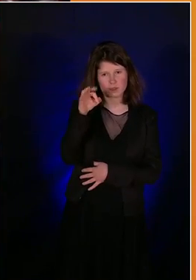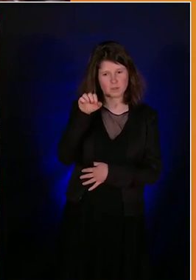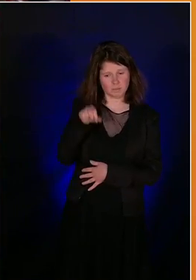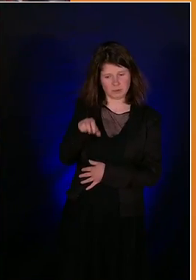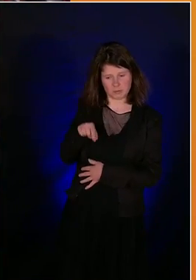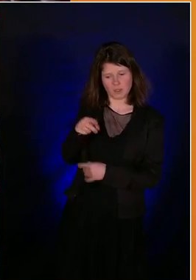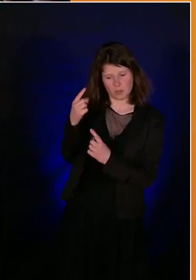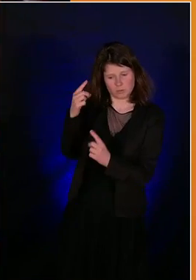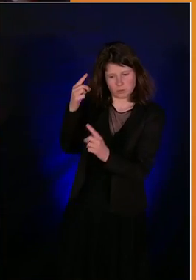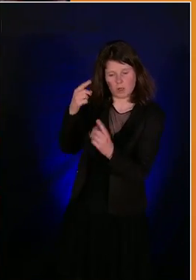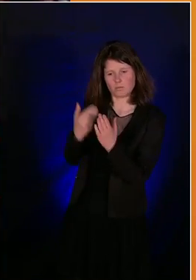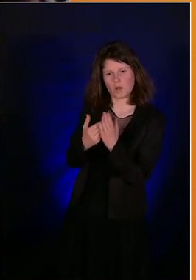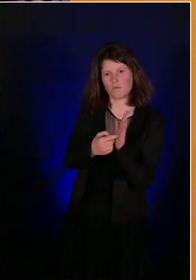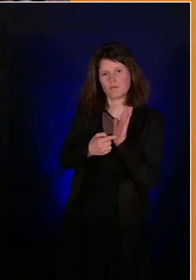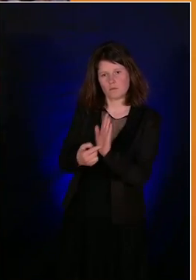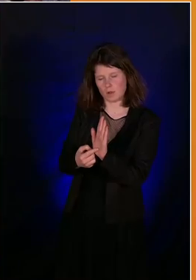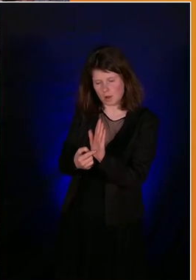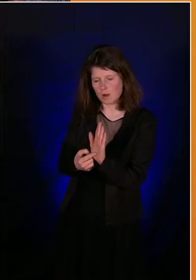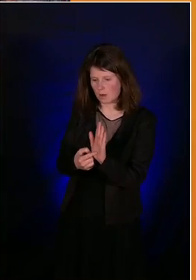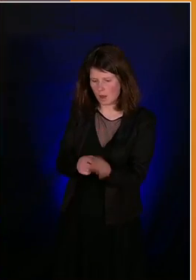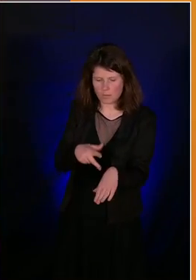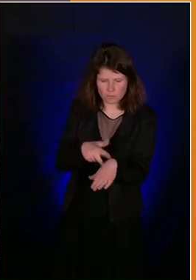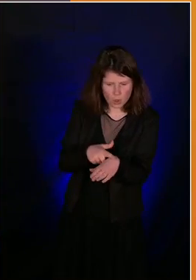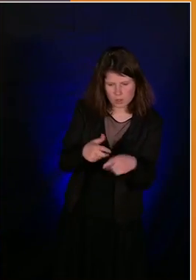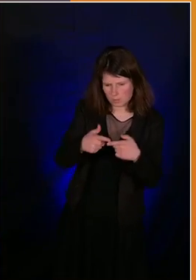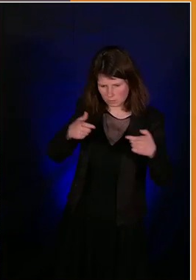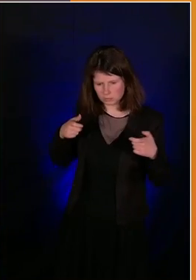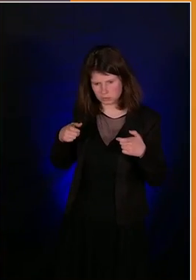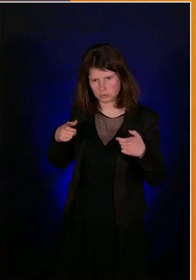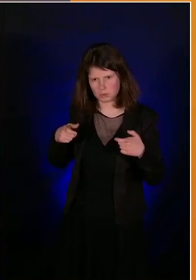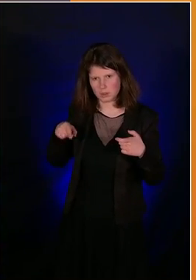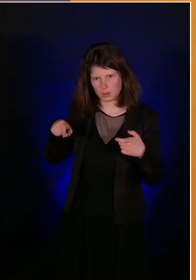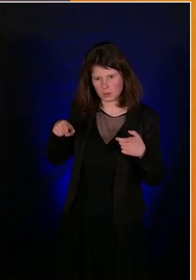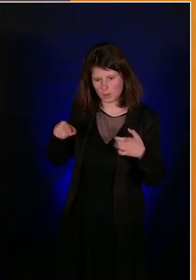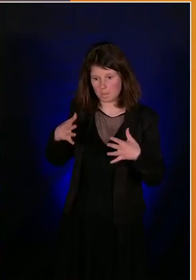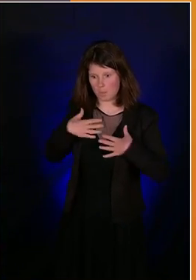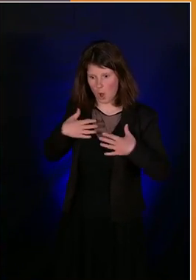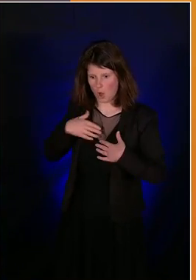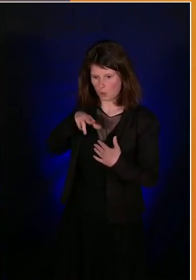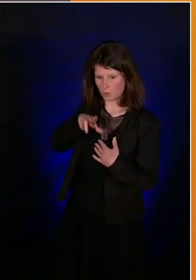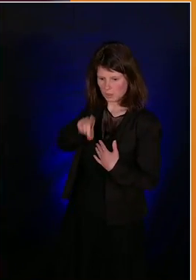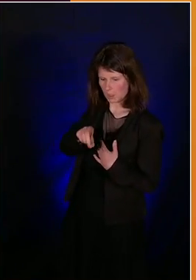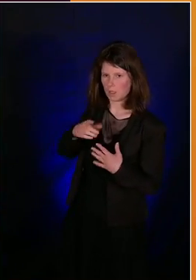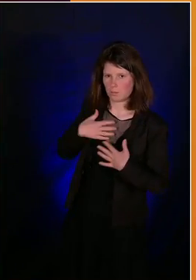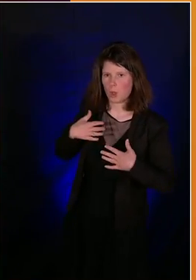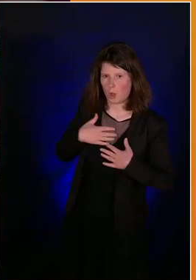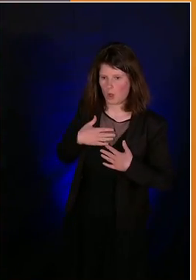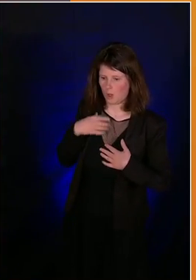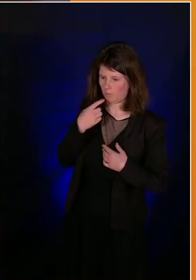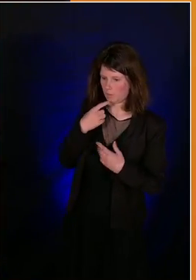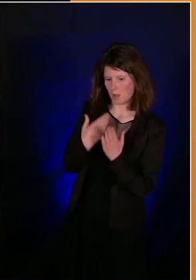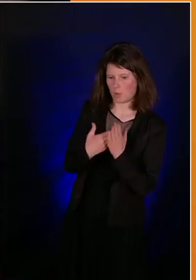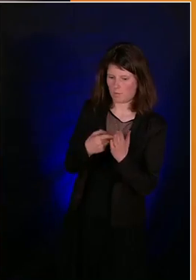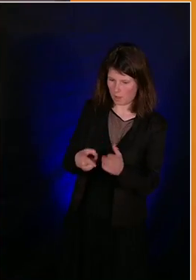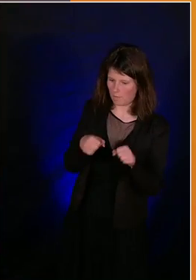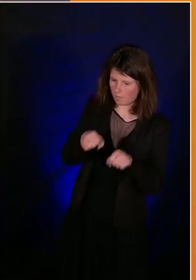la preuve jeux dire les les forces de l'ordre et cetera dans les Bouches du Ron toute la répression ils ont peur de l'Union Départementale deassget des bouches du Ron comme d'autres